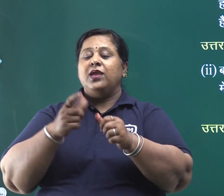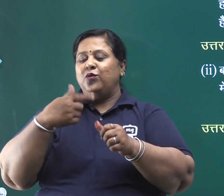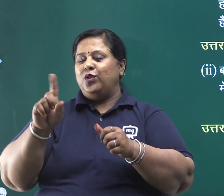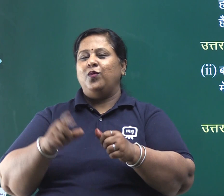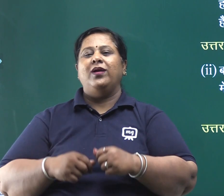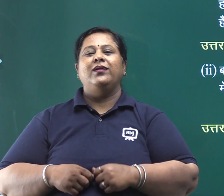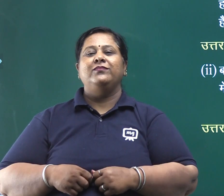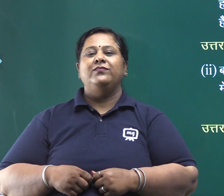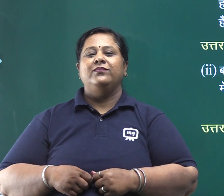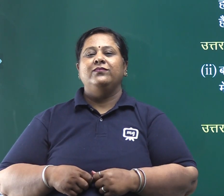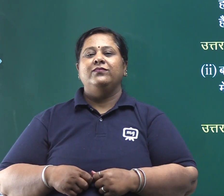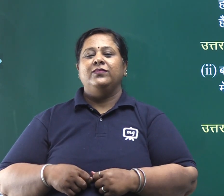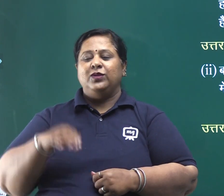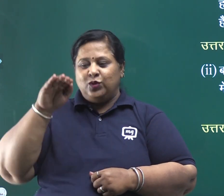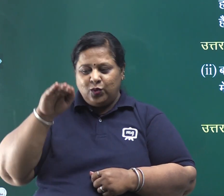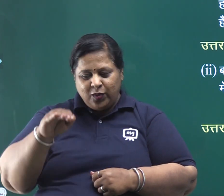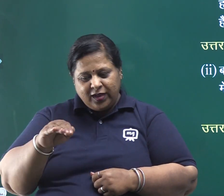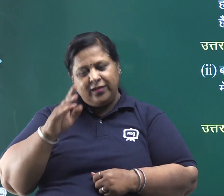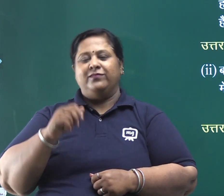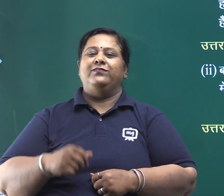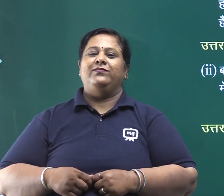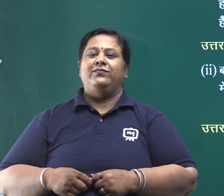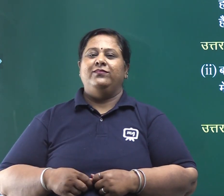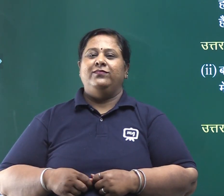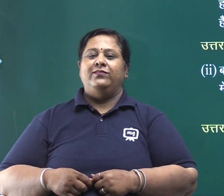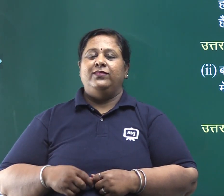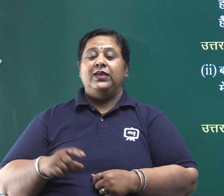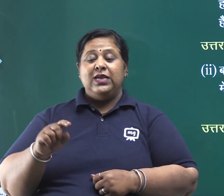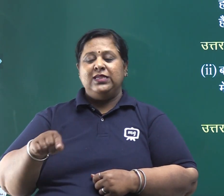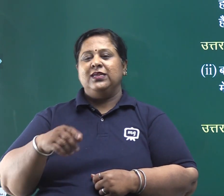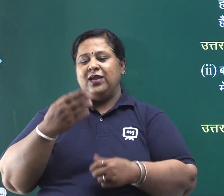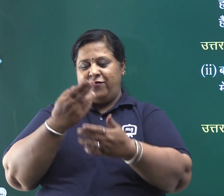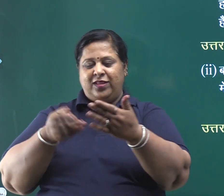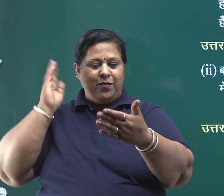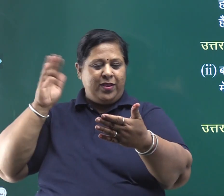होगा छोटी। इस कविता में